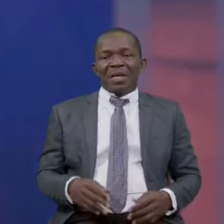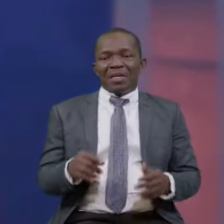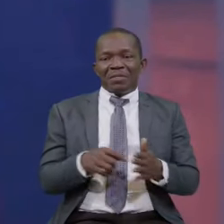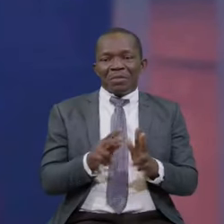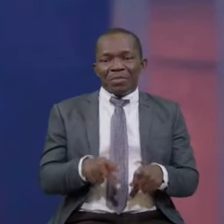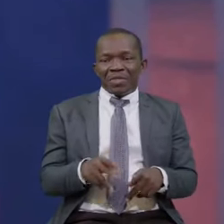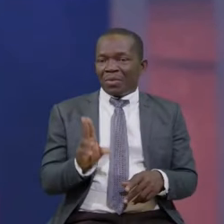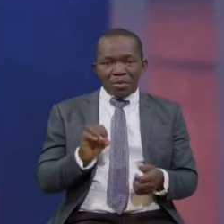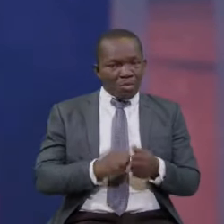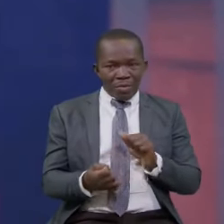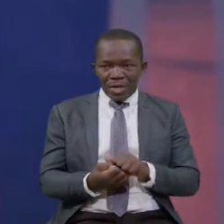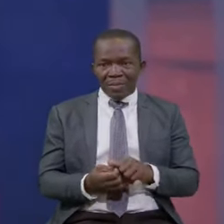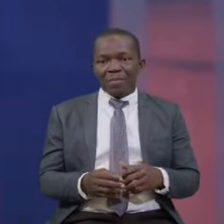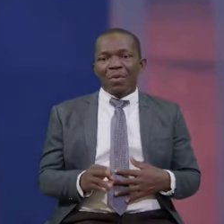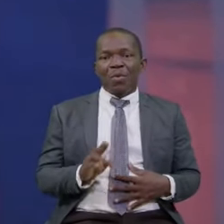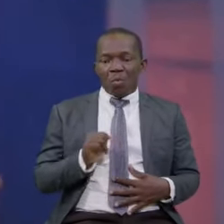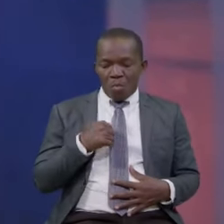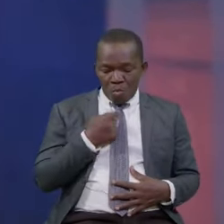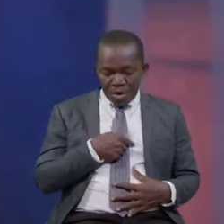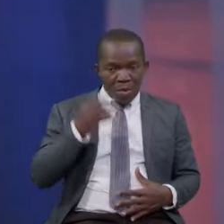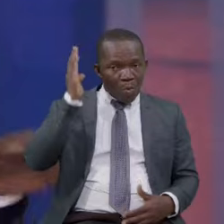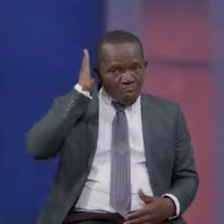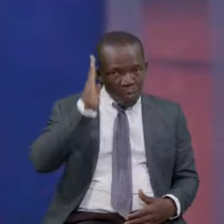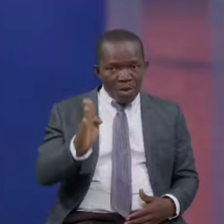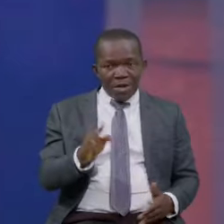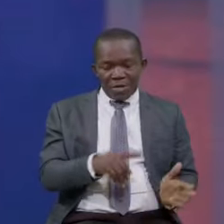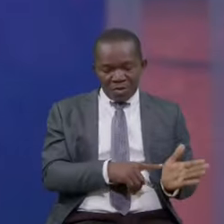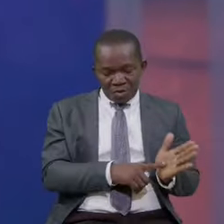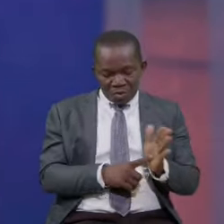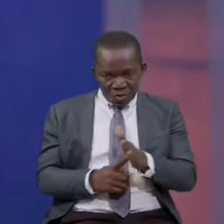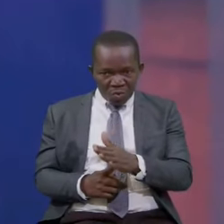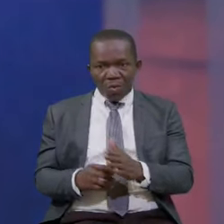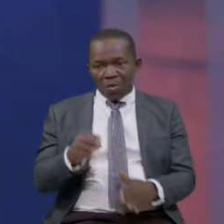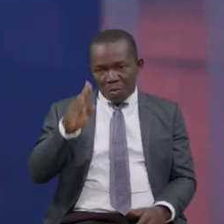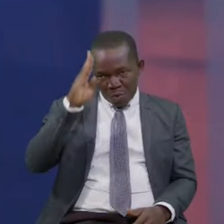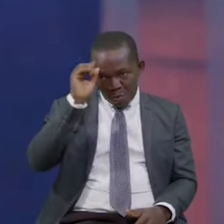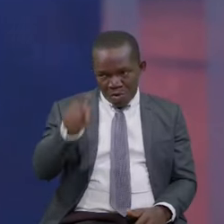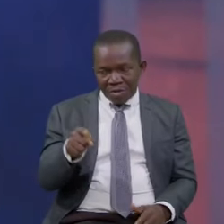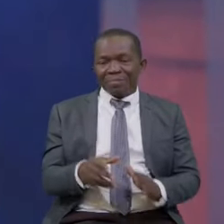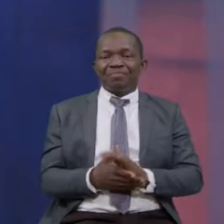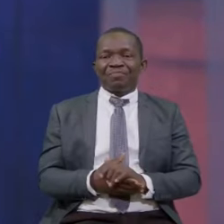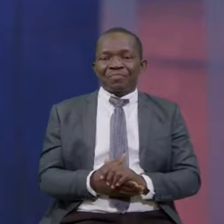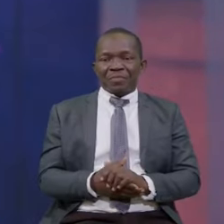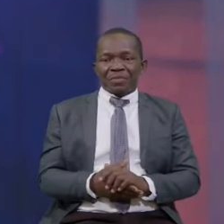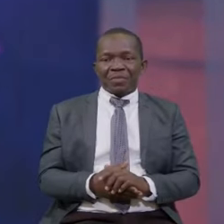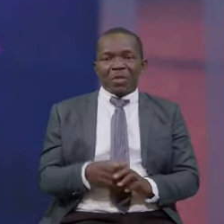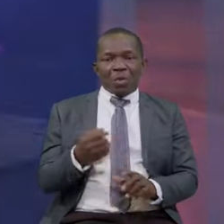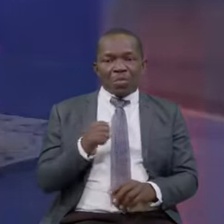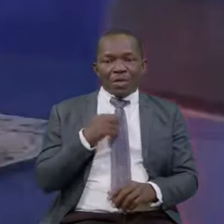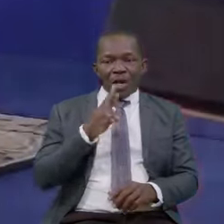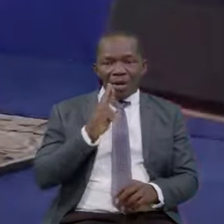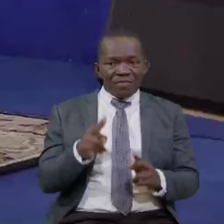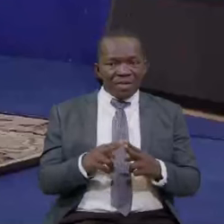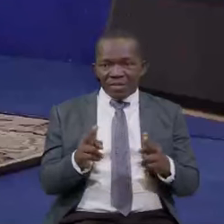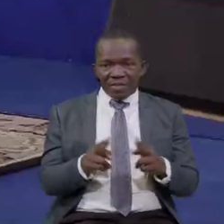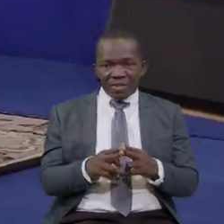que nous sommes des violents des soldats vigoureux depuis notre jeunesse Josué